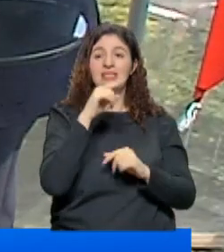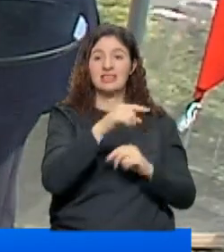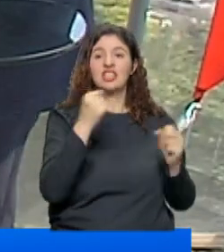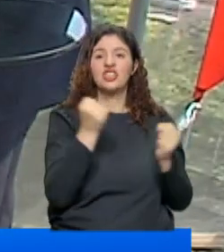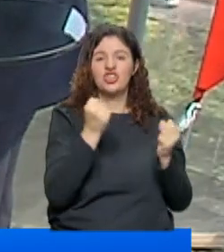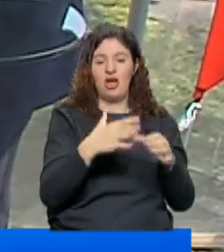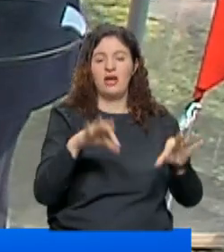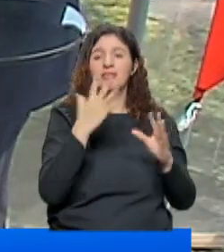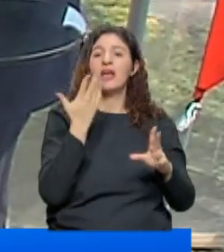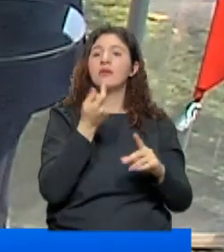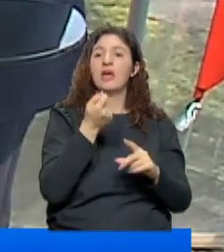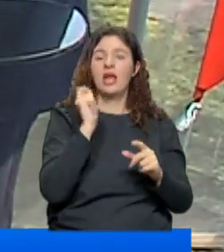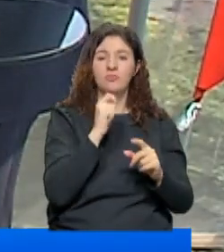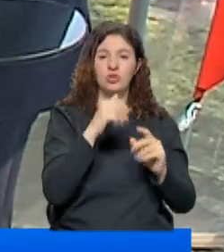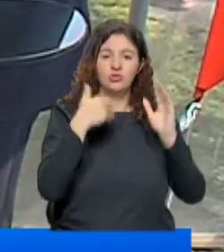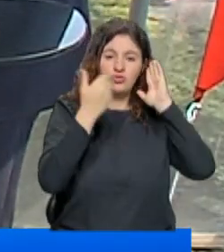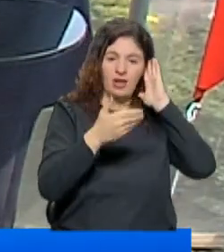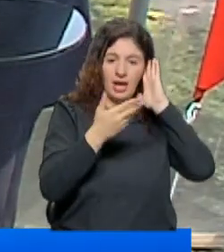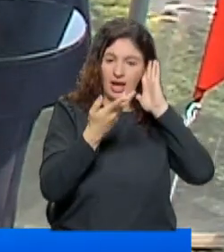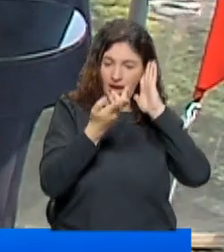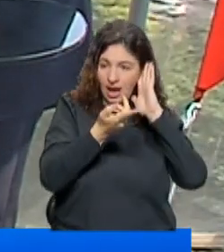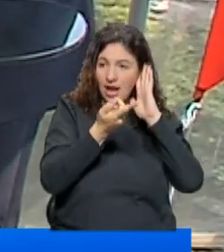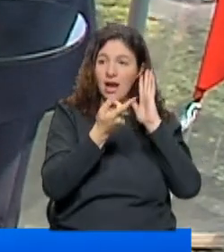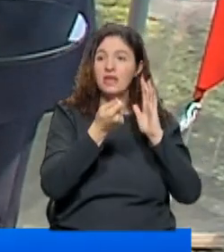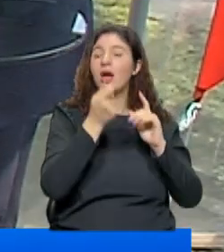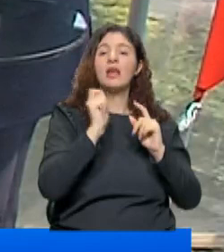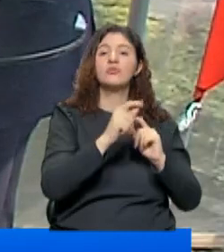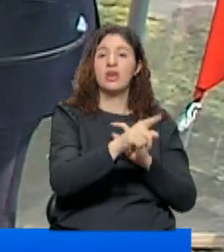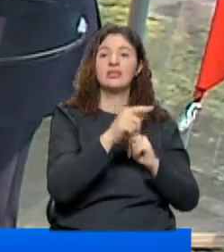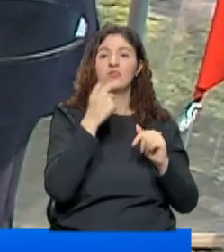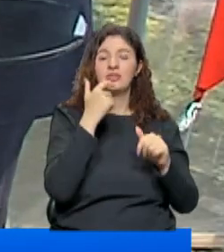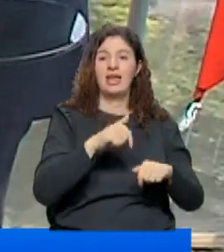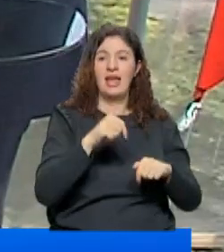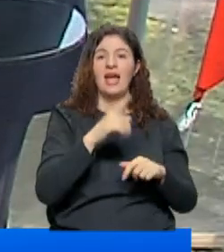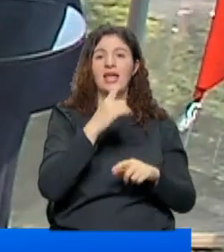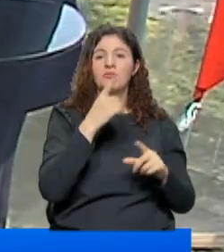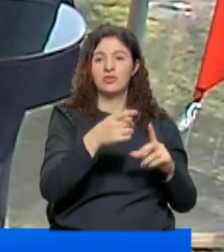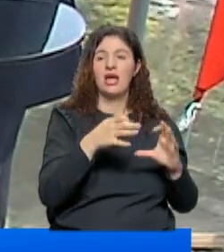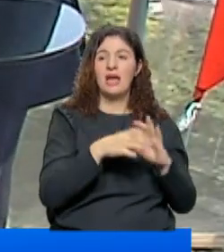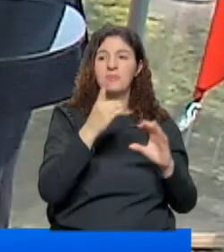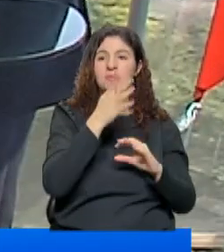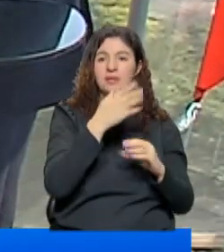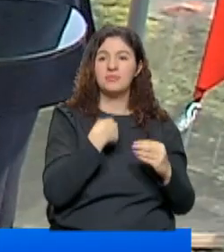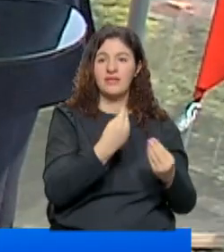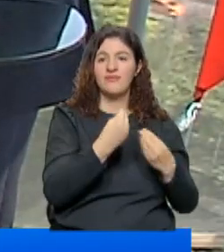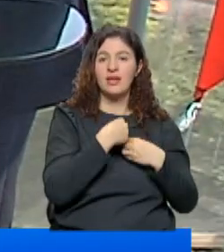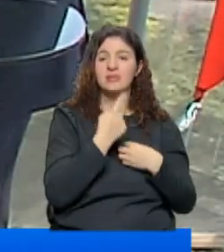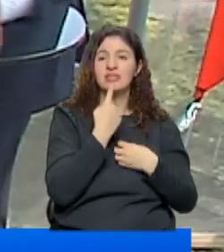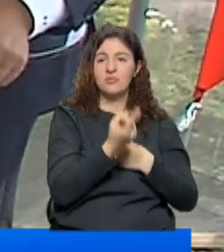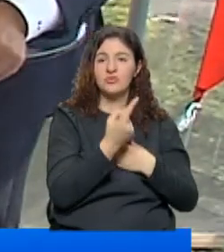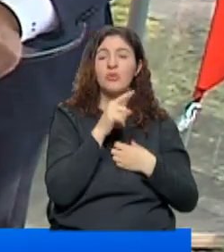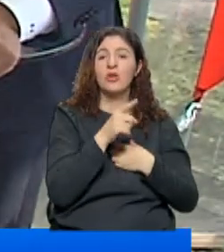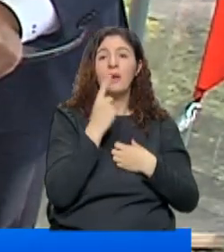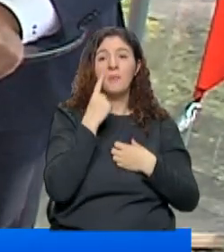kışlık hazırlığınızı ne kadara yapmıştınız? Sonrasında ne kadara yapacaksınız bu yıl? Lütfen bununla ilgili bilgiyi de bizimle paylaşır mısınız